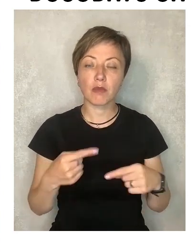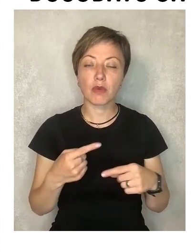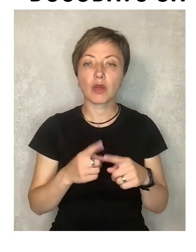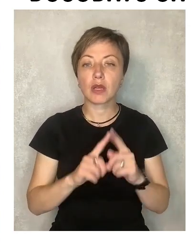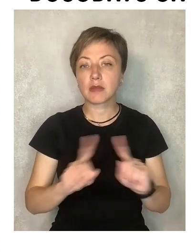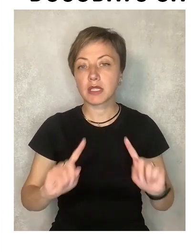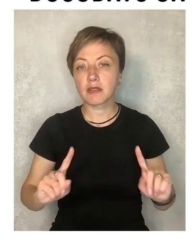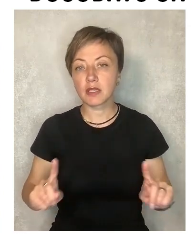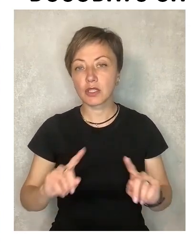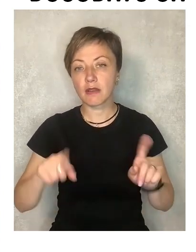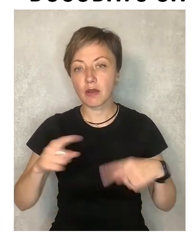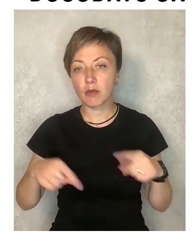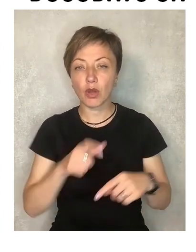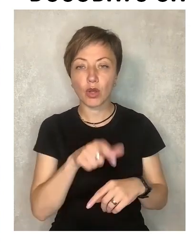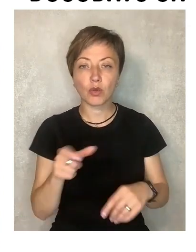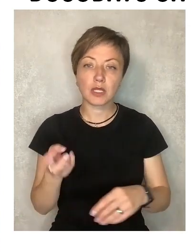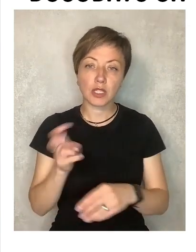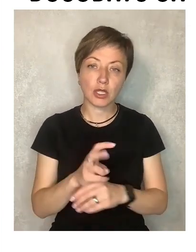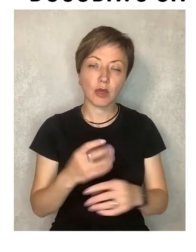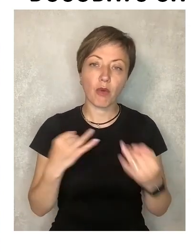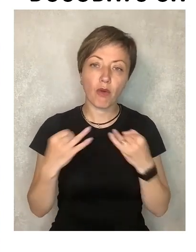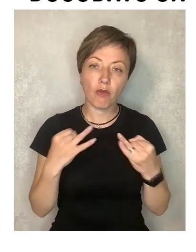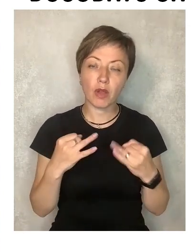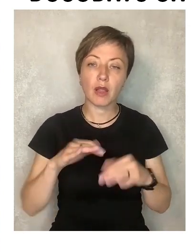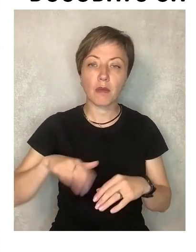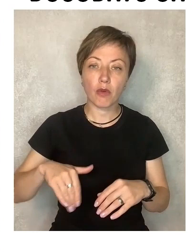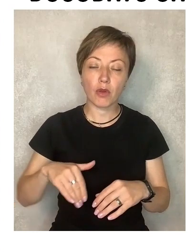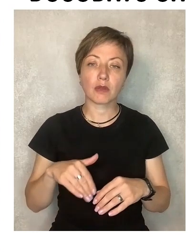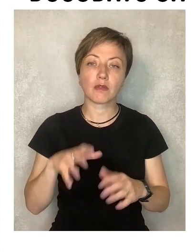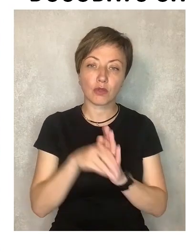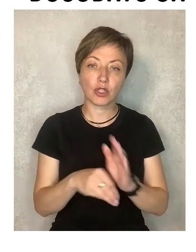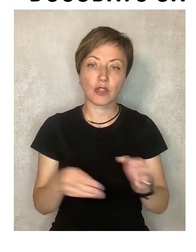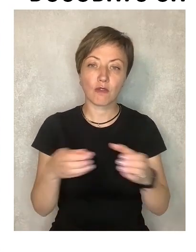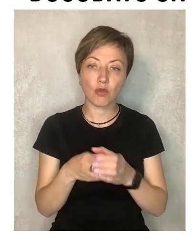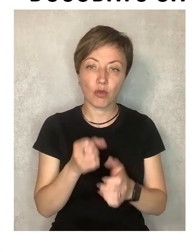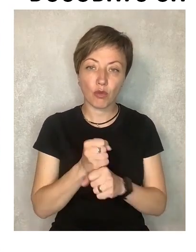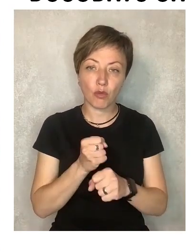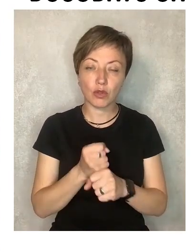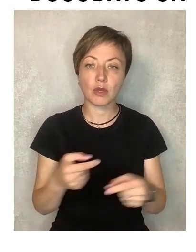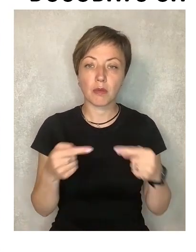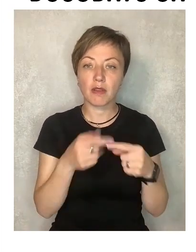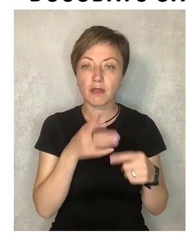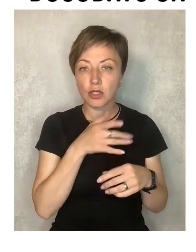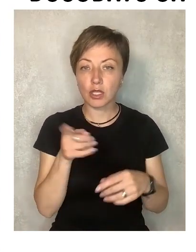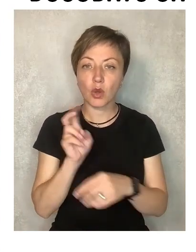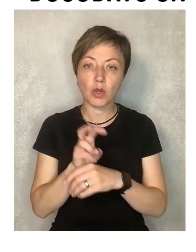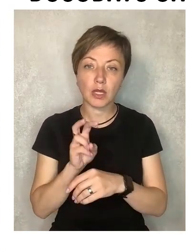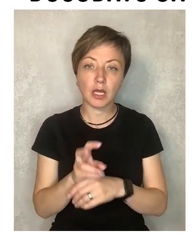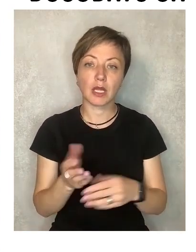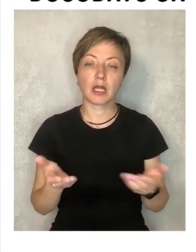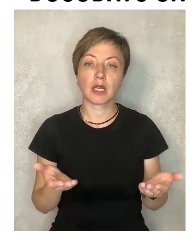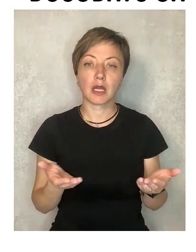все, люди зайшли, поговорили, і потім їх включили в робочу групу, певний час вони туди ходили,